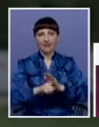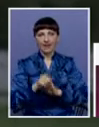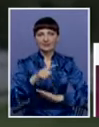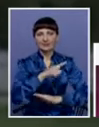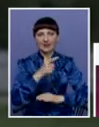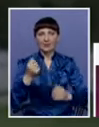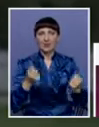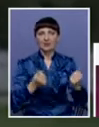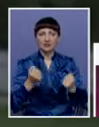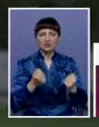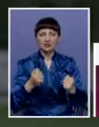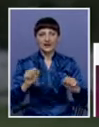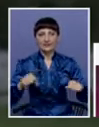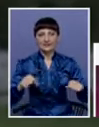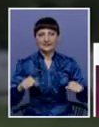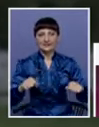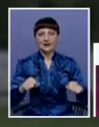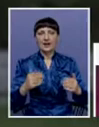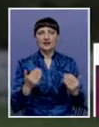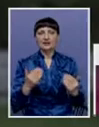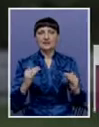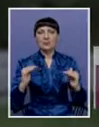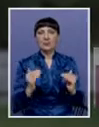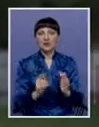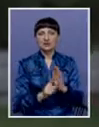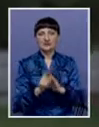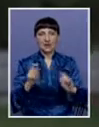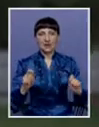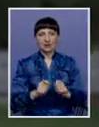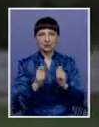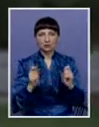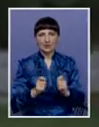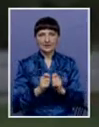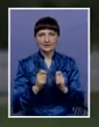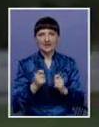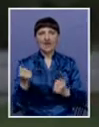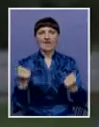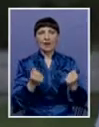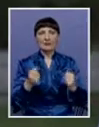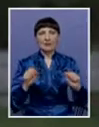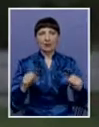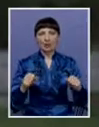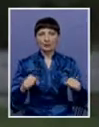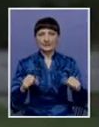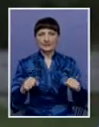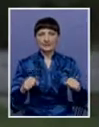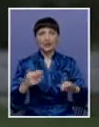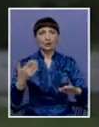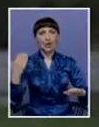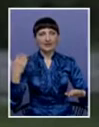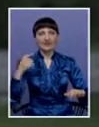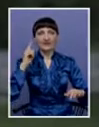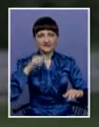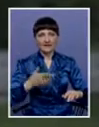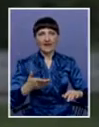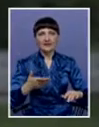управлении автомашиной. Сейчас меньше стали нарушать именно водители мотоциклов. Потому что до этого, знаете же,